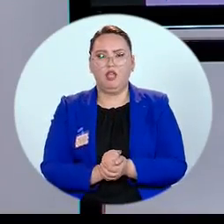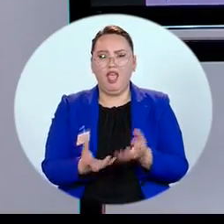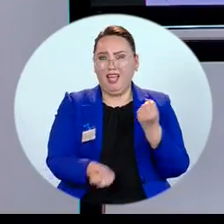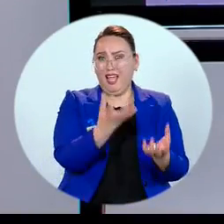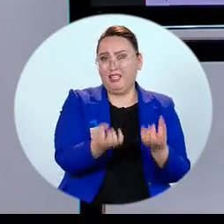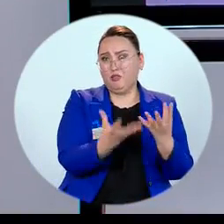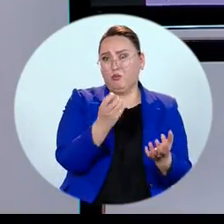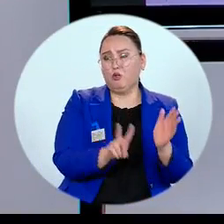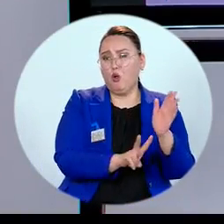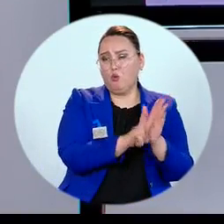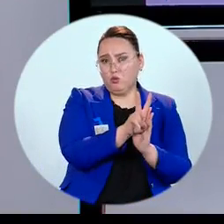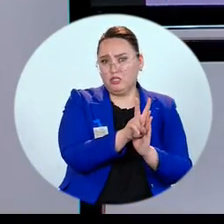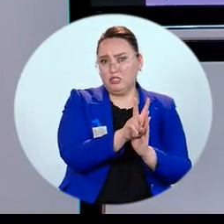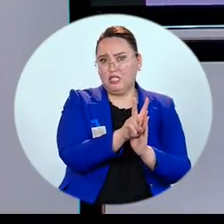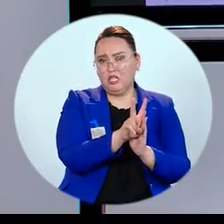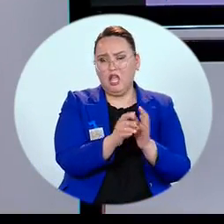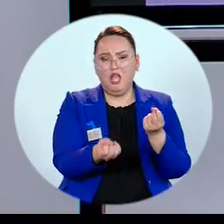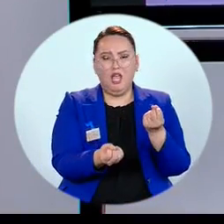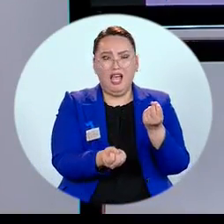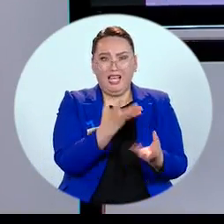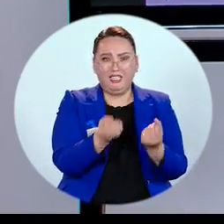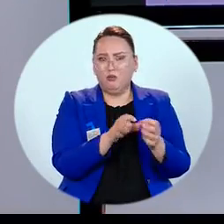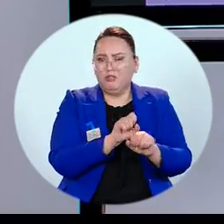ཡུད ལུག གུག དུགུ